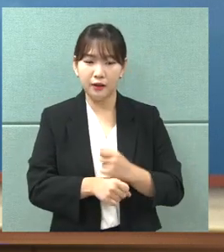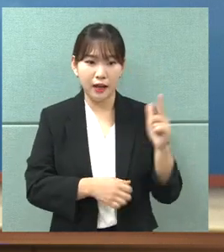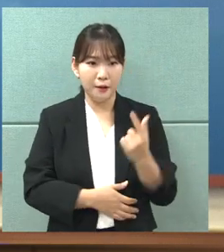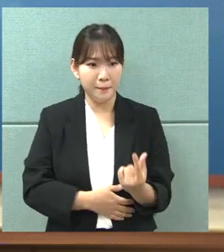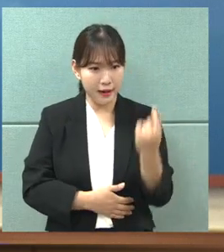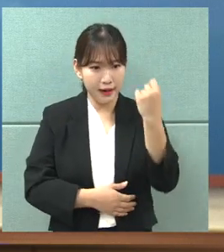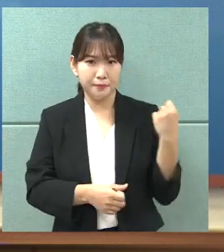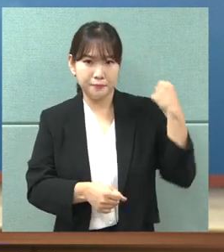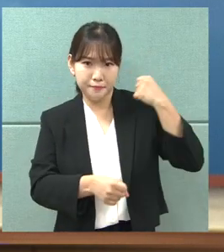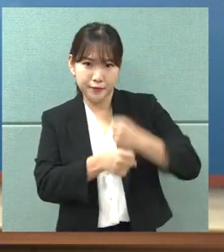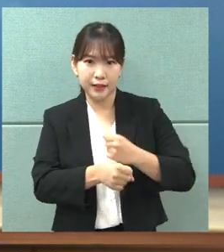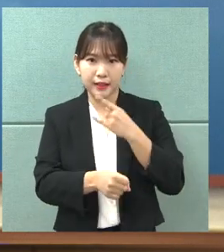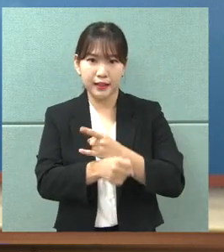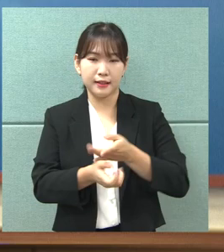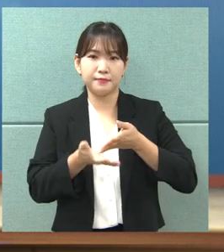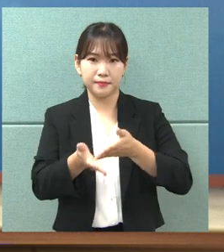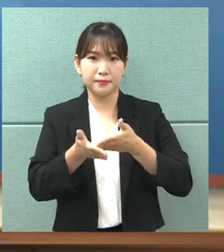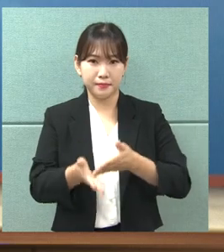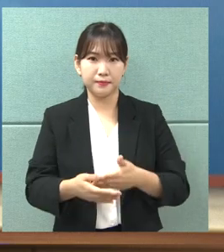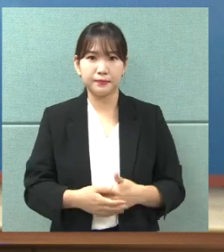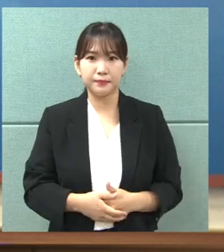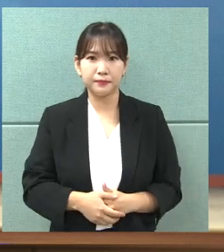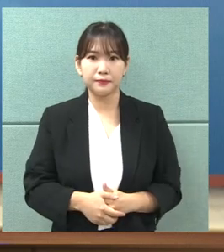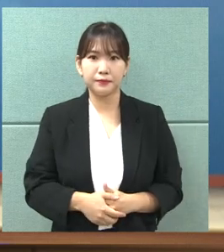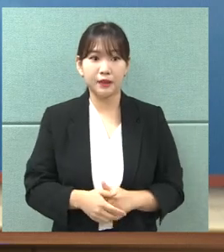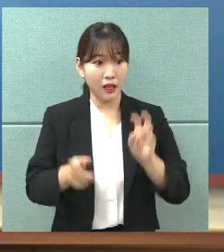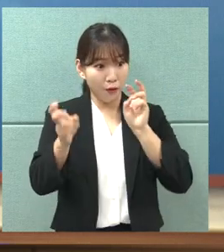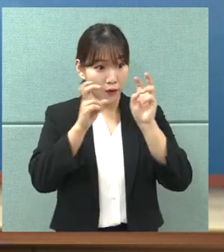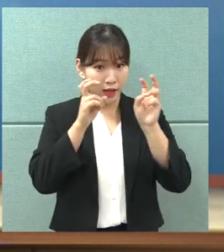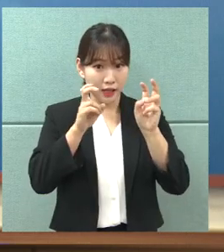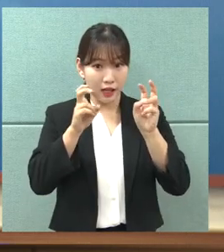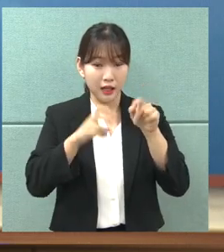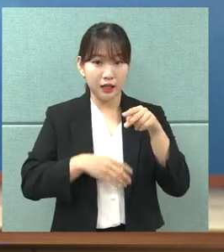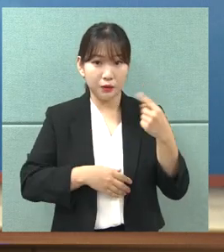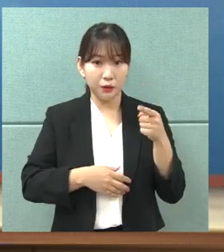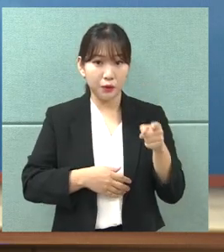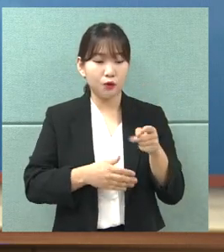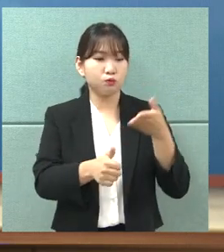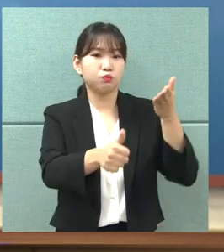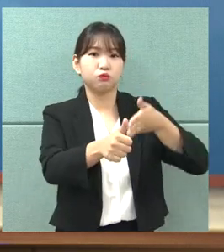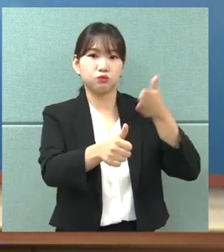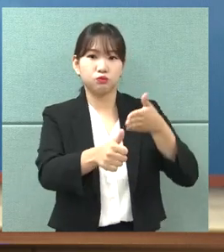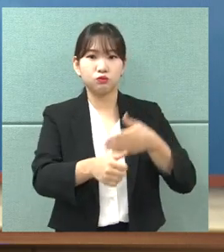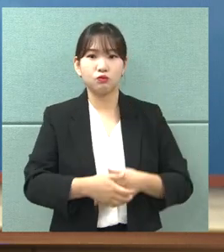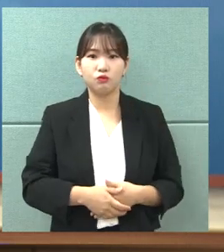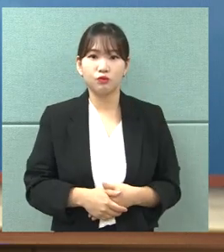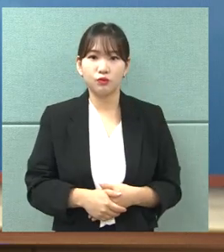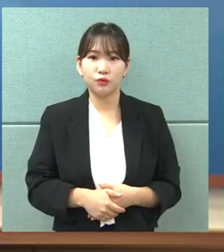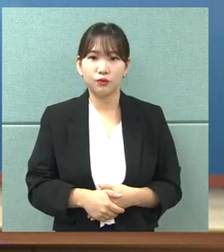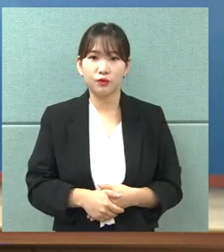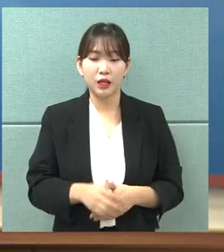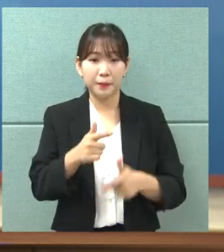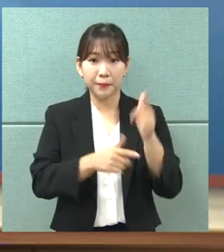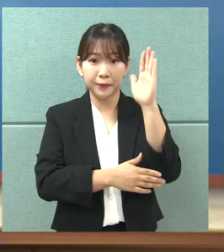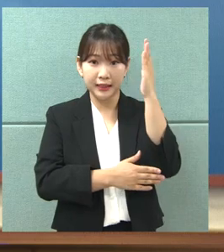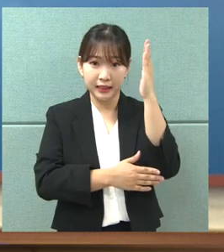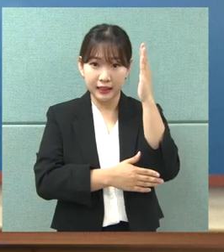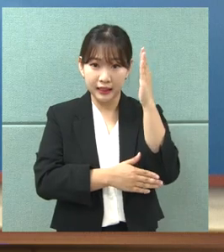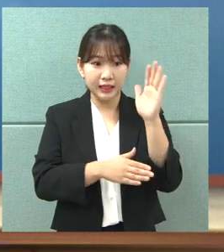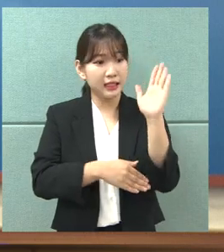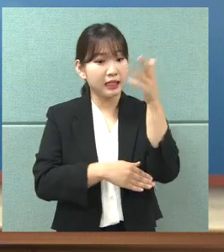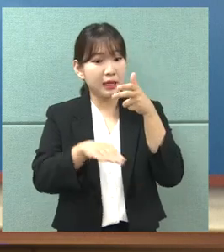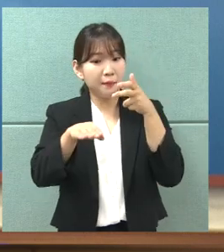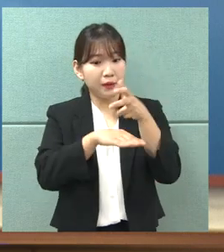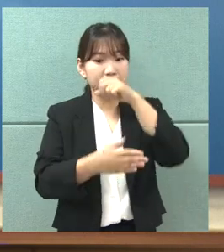복귀할 것을 촉구합니다 회사측에도 요구합니다 목포시는 시내버스